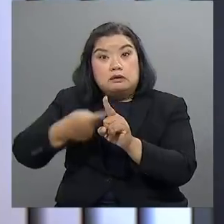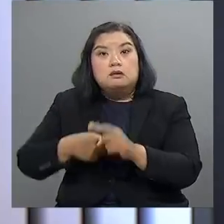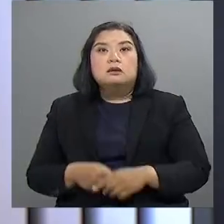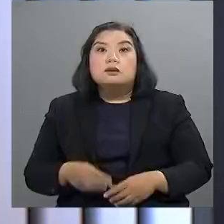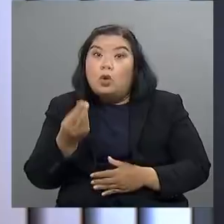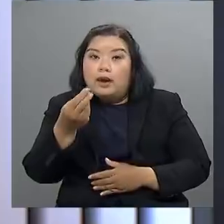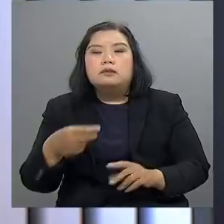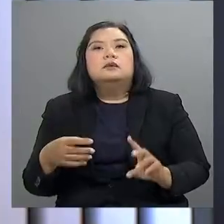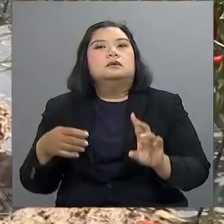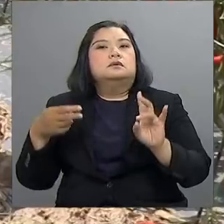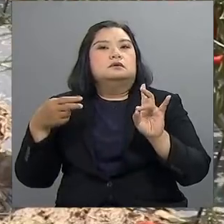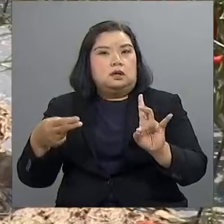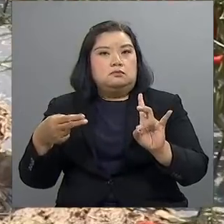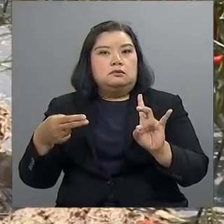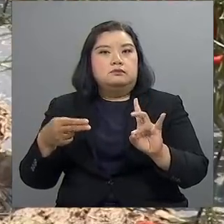มครับ